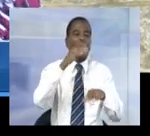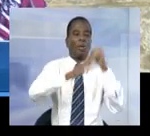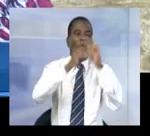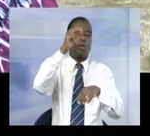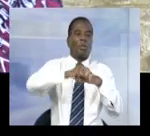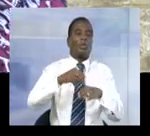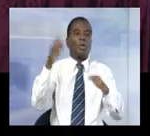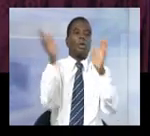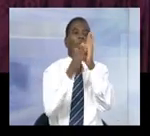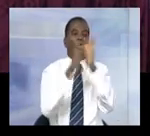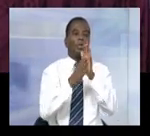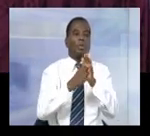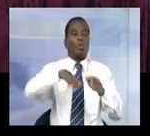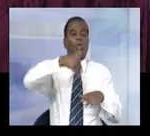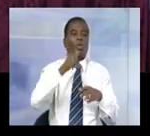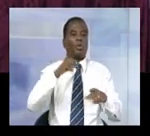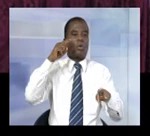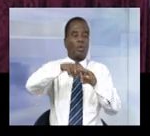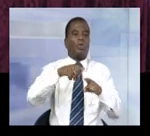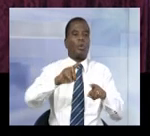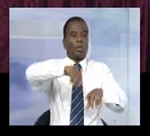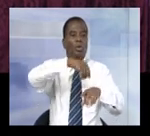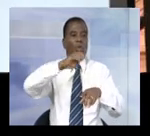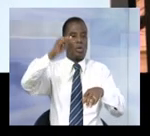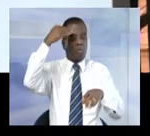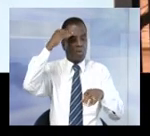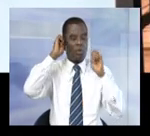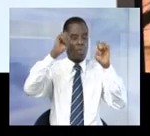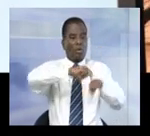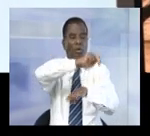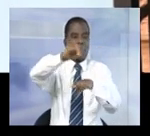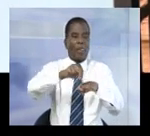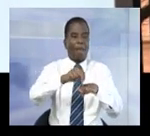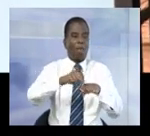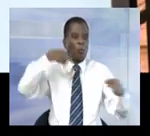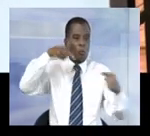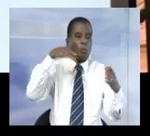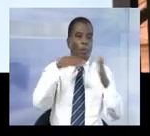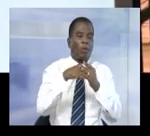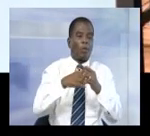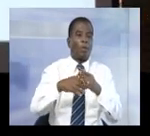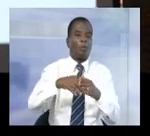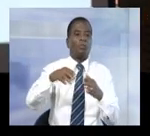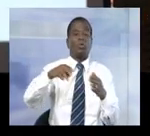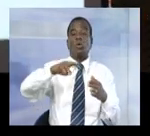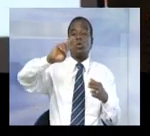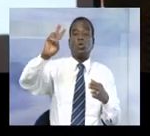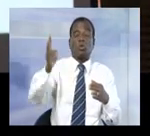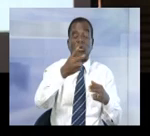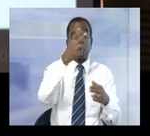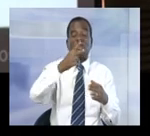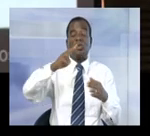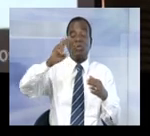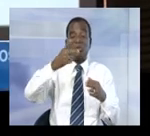des infrastructures. Autre défi du ministère de l'Éducation nationale, la lutte contre le redoublement et l'échec en